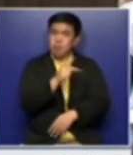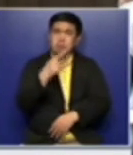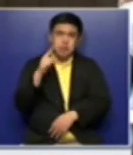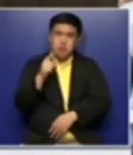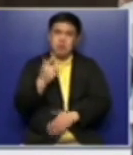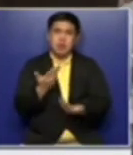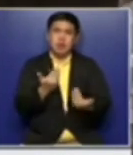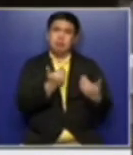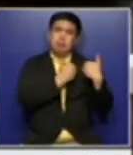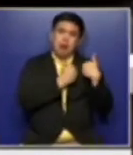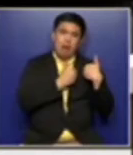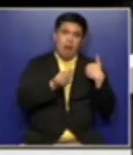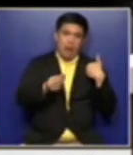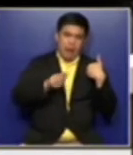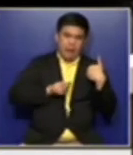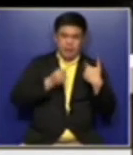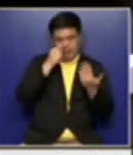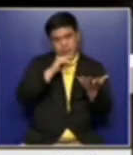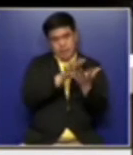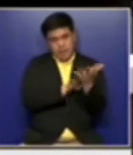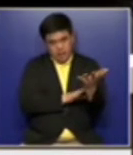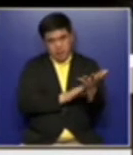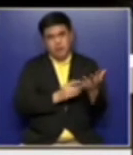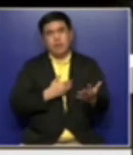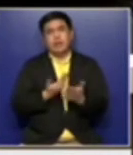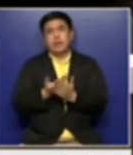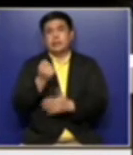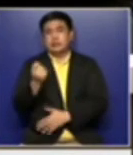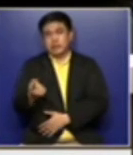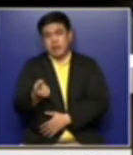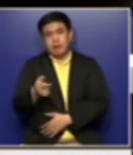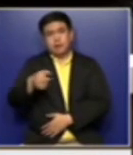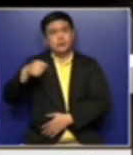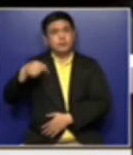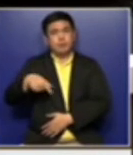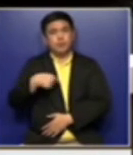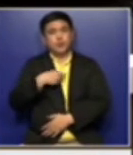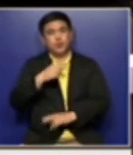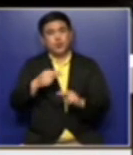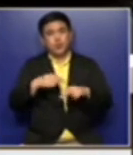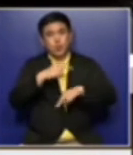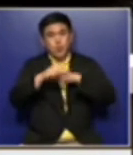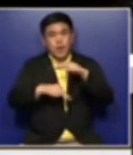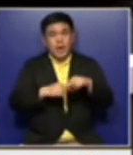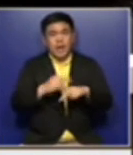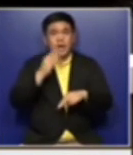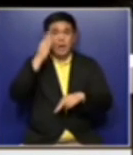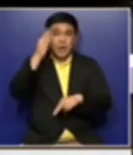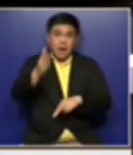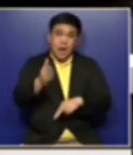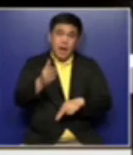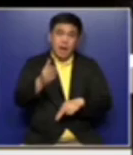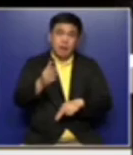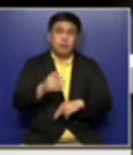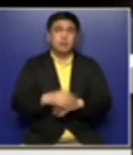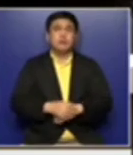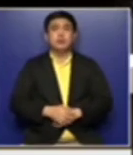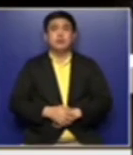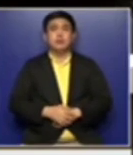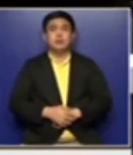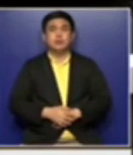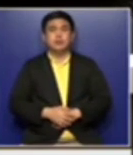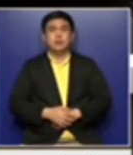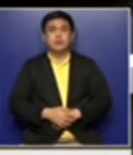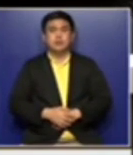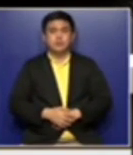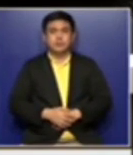างภาระให้แก่ประเทศชาติรายจ่ายประจำเพื่อการดูแลรักษาในอนาคตรวมทั้งรายจ่ายประจำเทียมที่ไม่สามารถจ